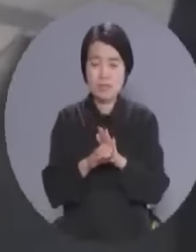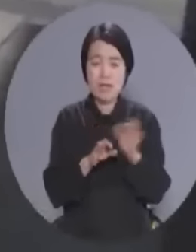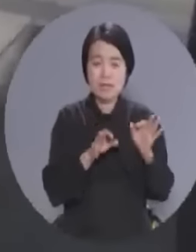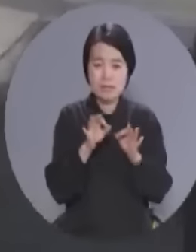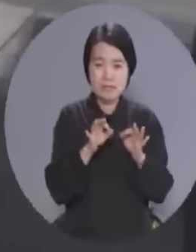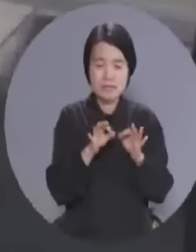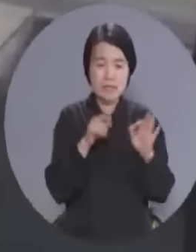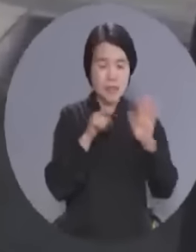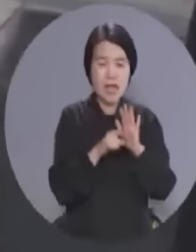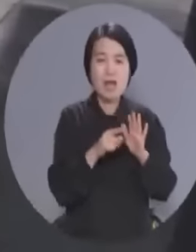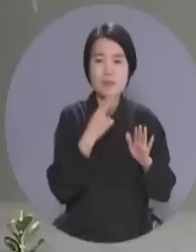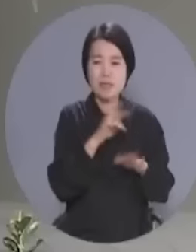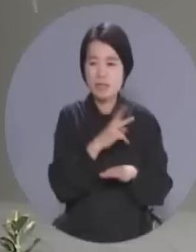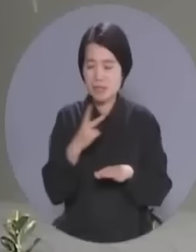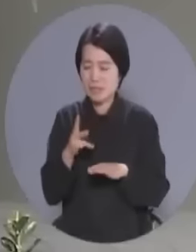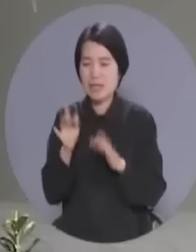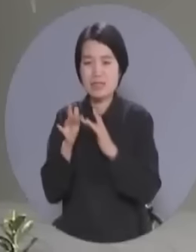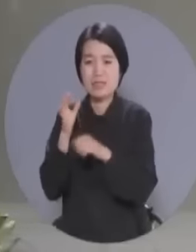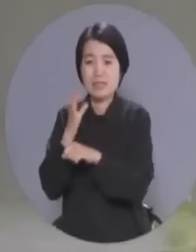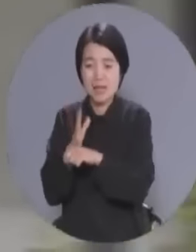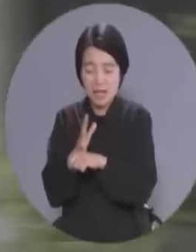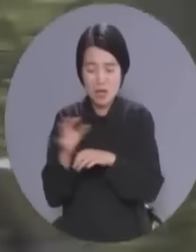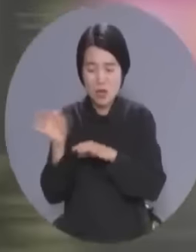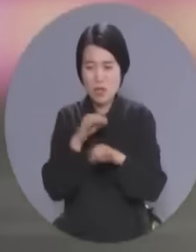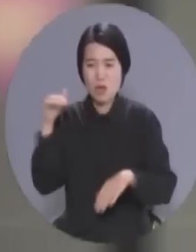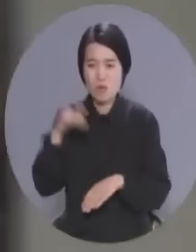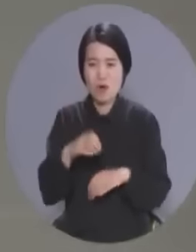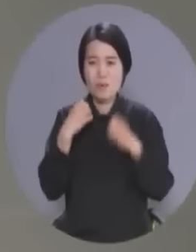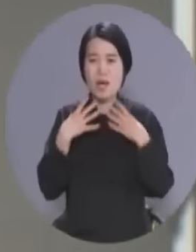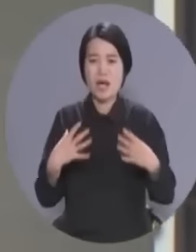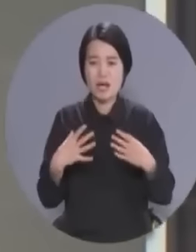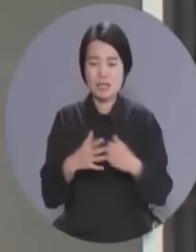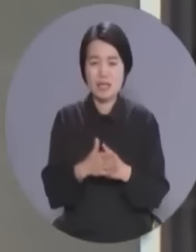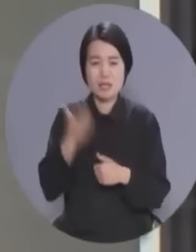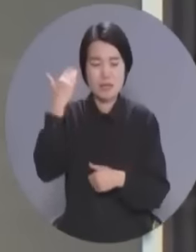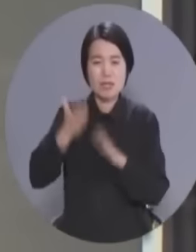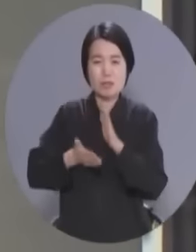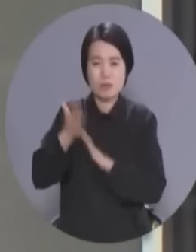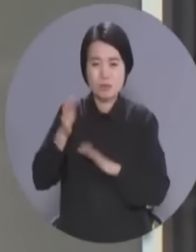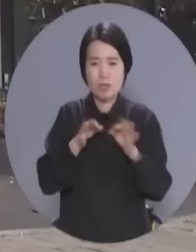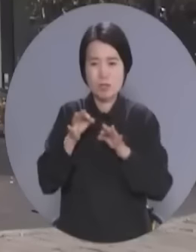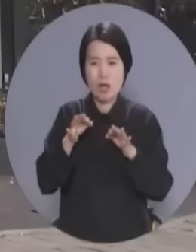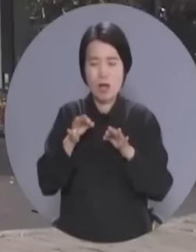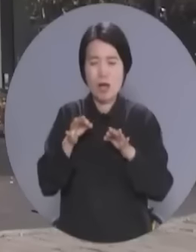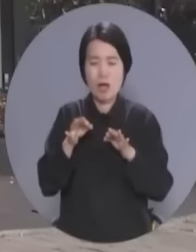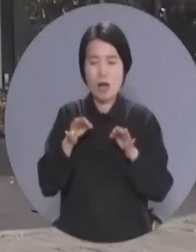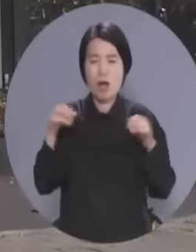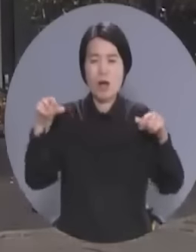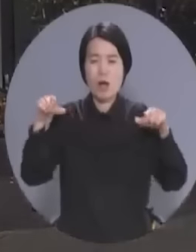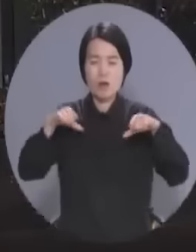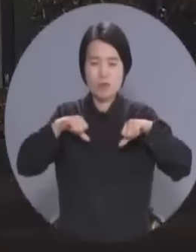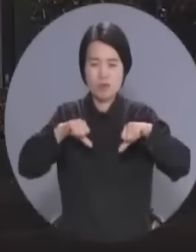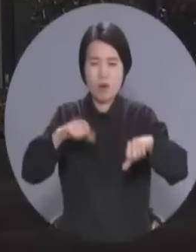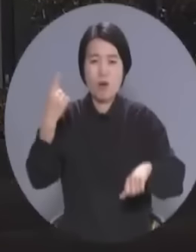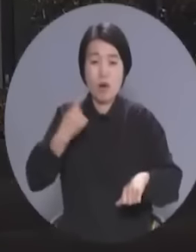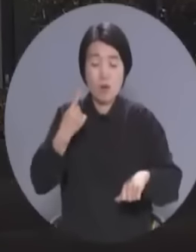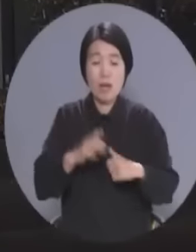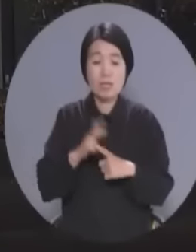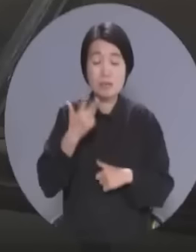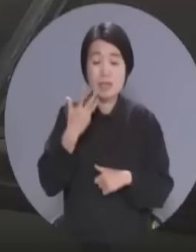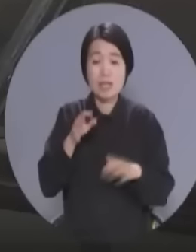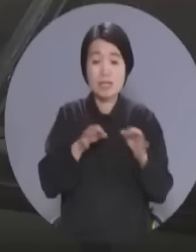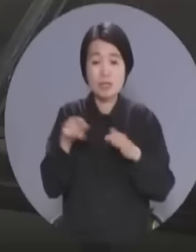방식 변화와 경기 침체가 맞물려 원도심 일대 상권이 가라앉은 겁니다. 지난 5월 기준 703개 점포